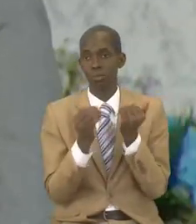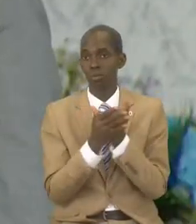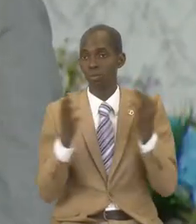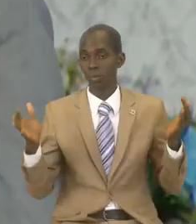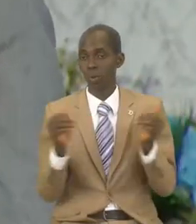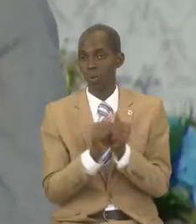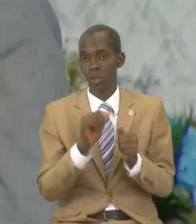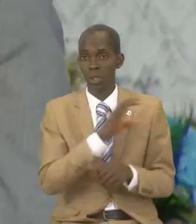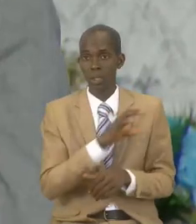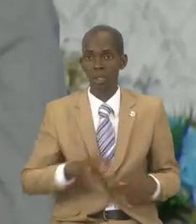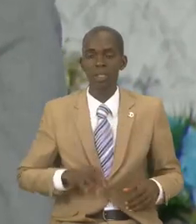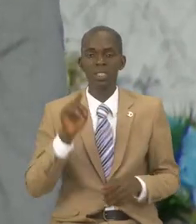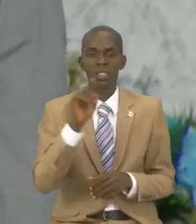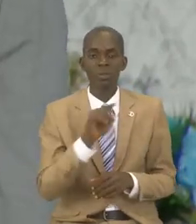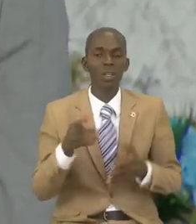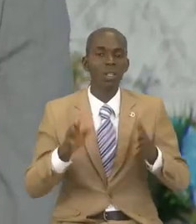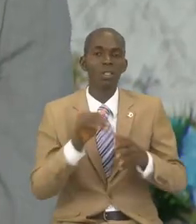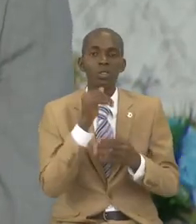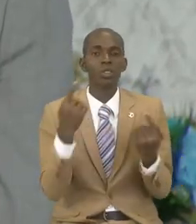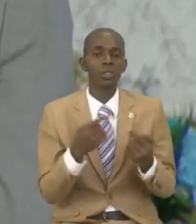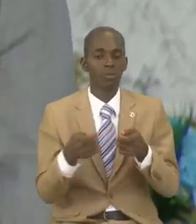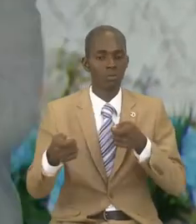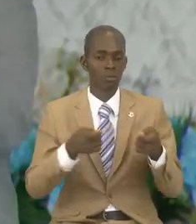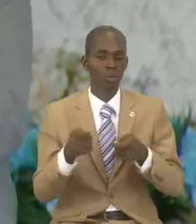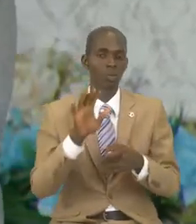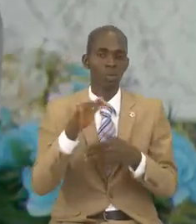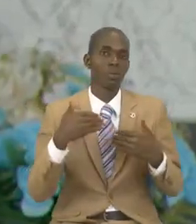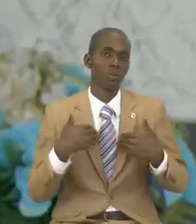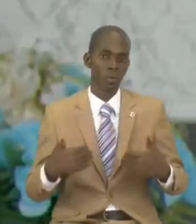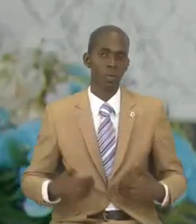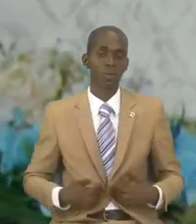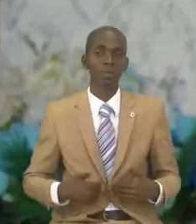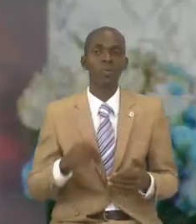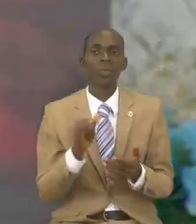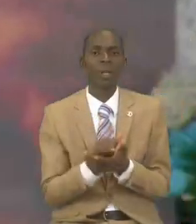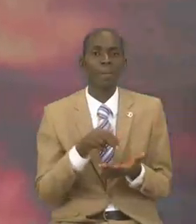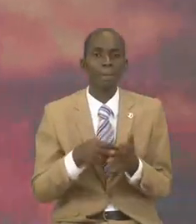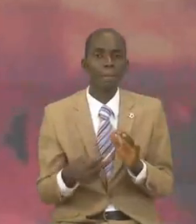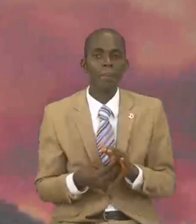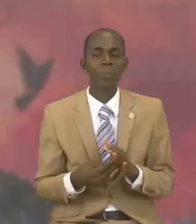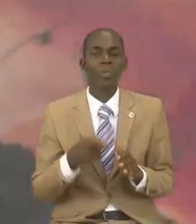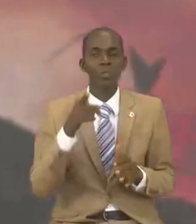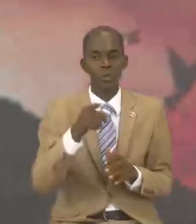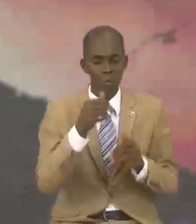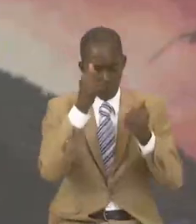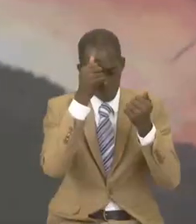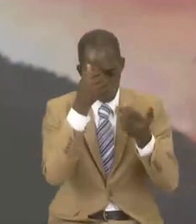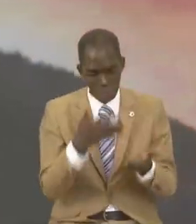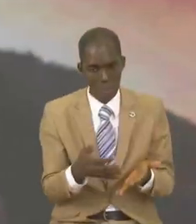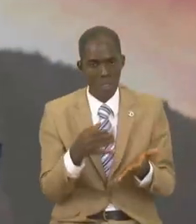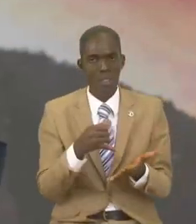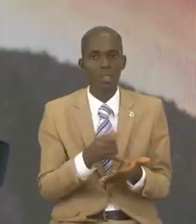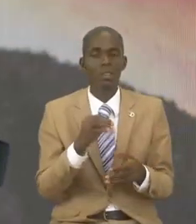pour ça que le péché ne règne pas dans ton corps, afin que vous